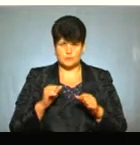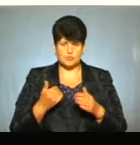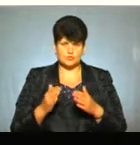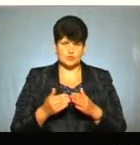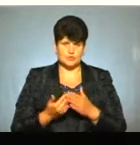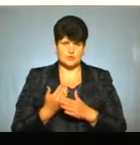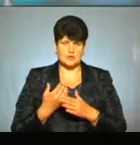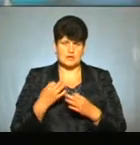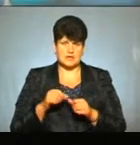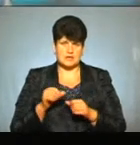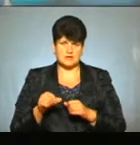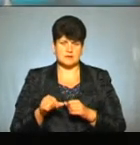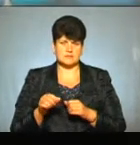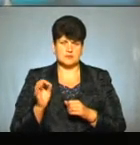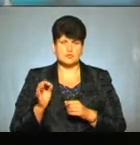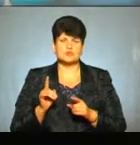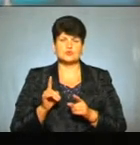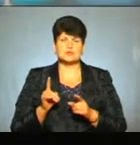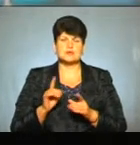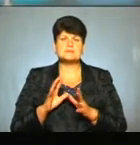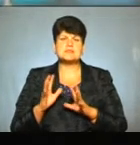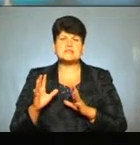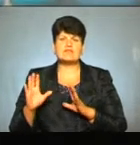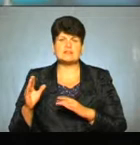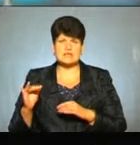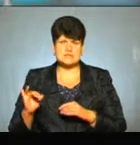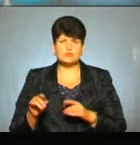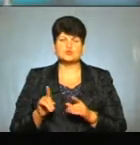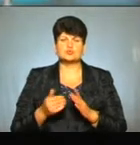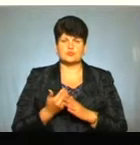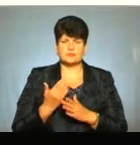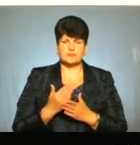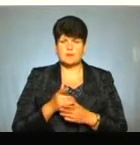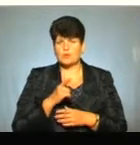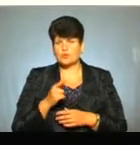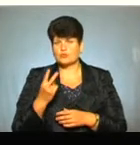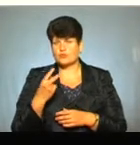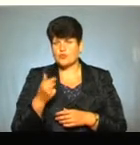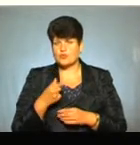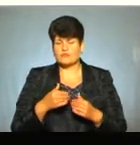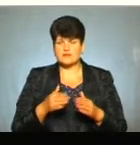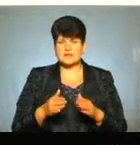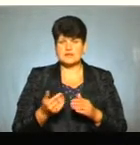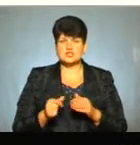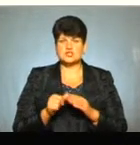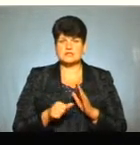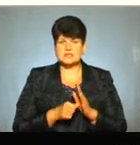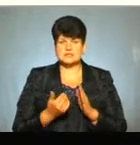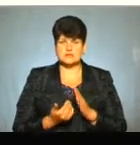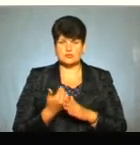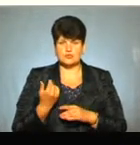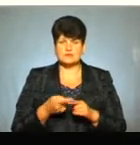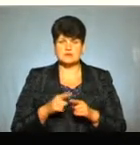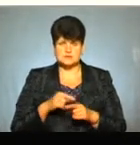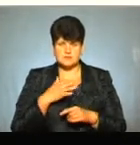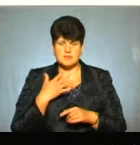окрім згаданої вже садівництва, так? Садоводство. Я хочу сказати, що ми протягом 2 років відкрили 16 нових спеціальностей. Це